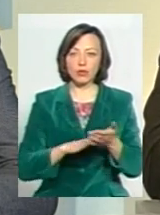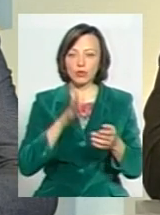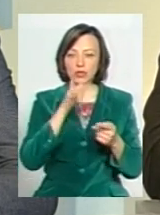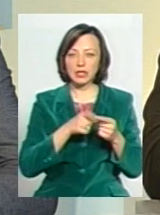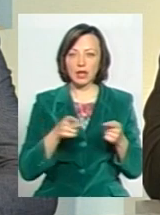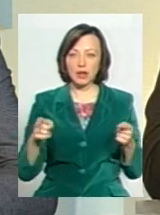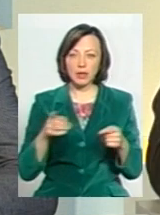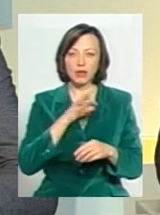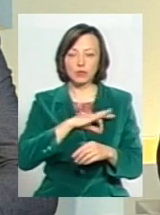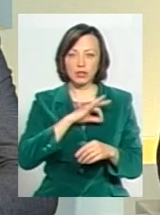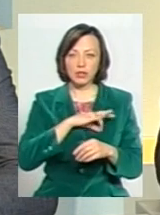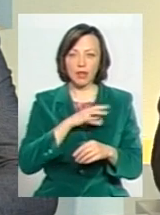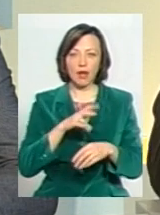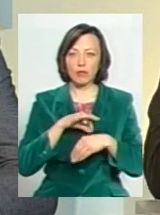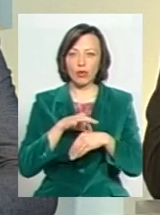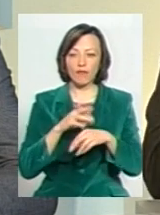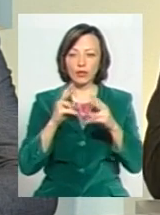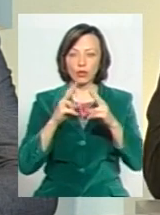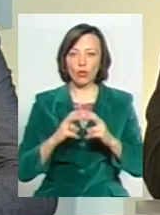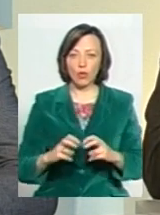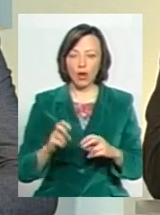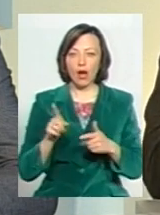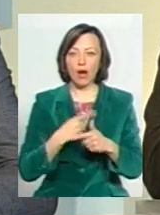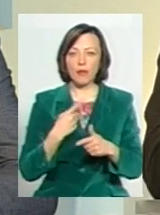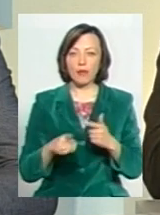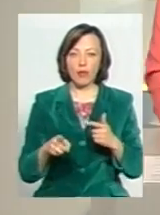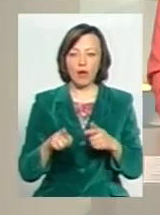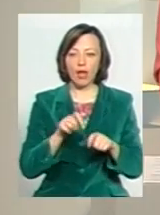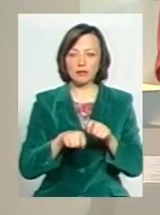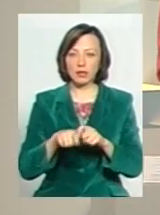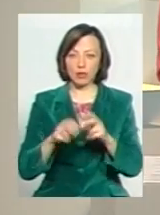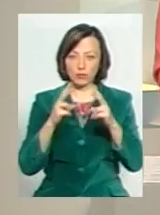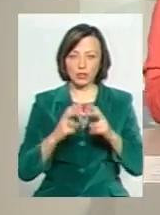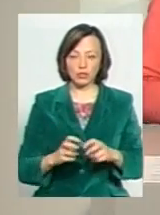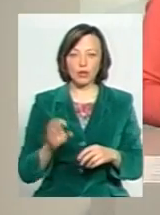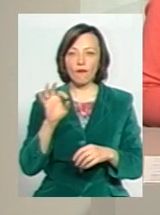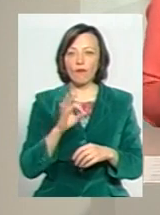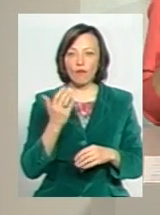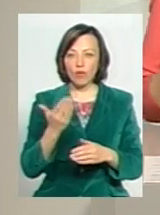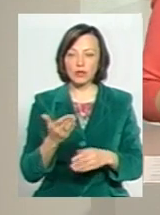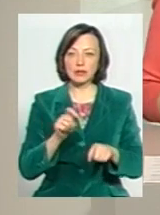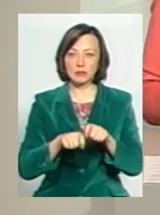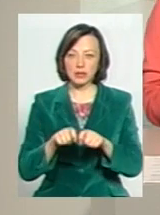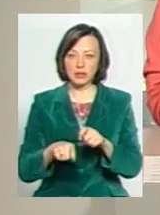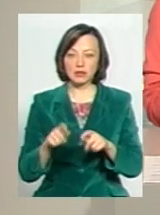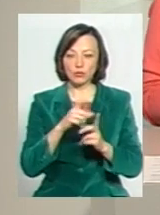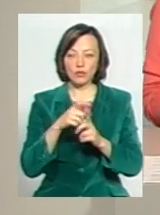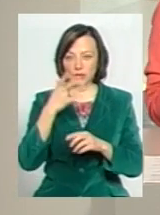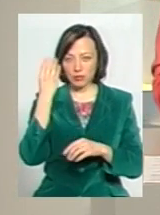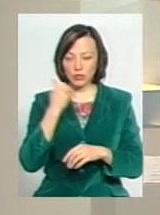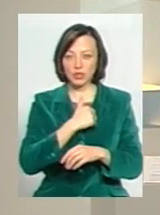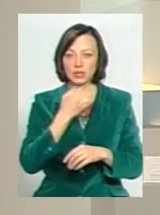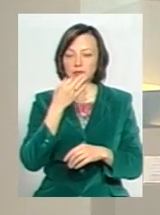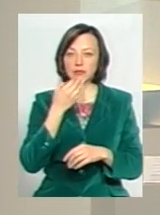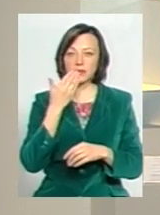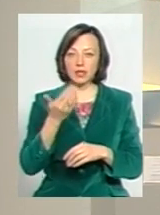граничної експлуатації, не проведений огляд або експертне обстеження. От з приводу експертизи, саме те слово, яке я забула, я хотіла